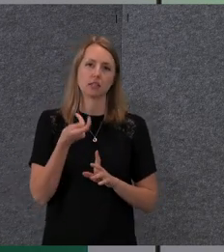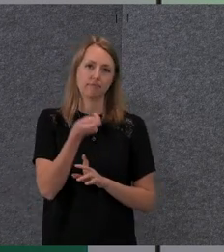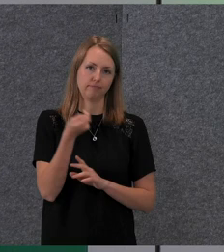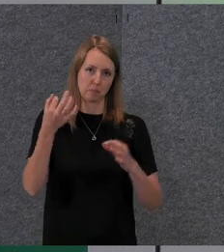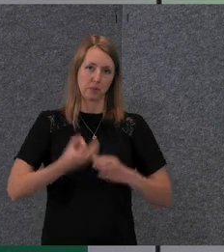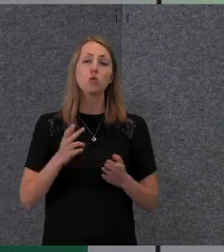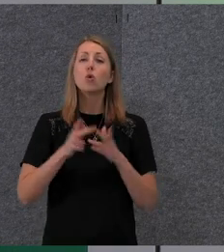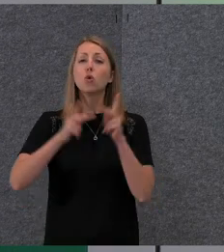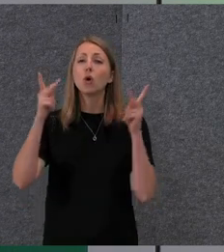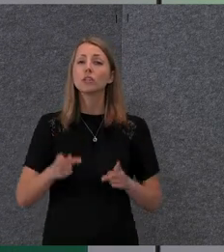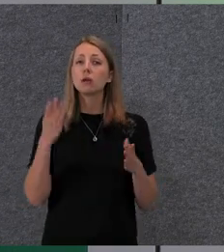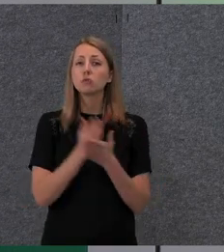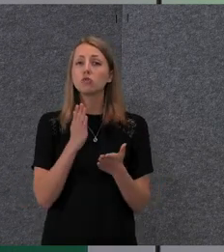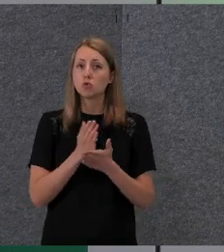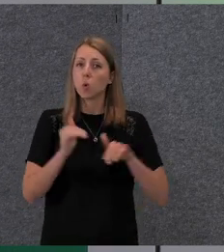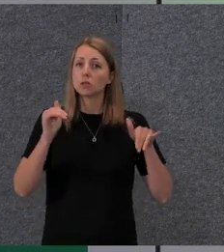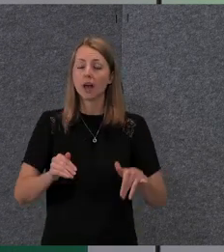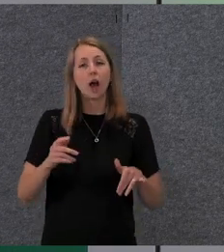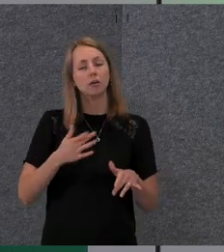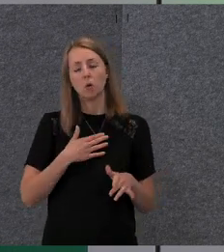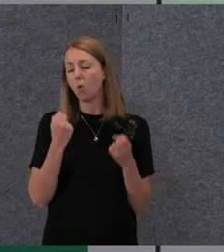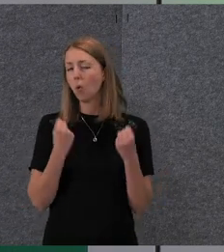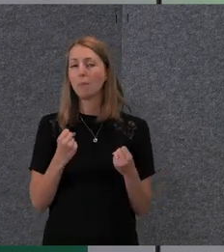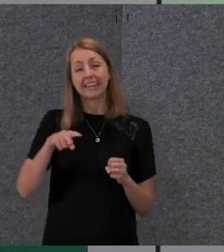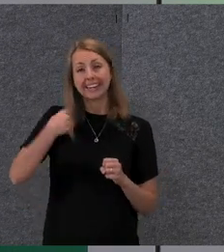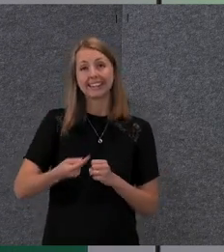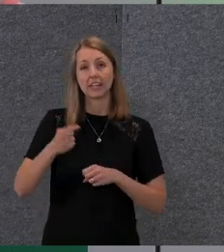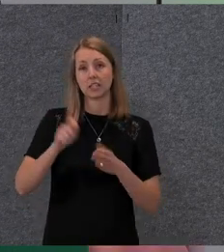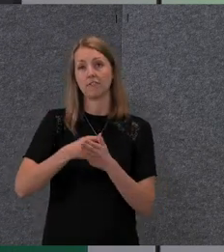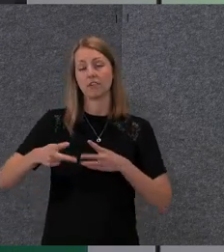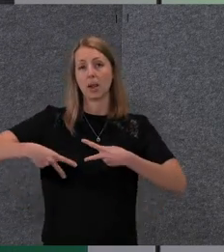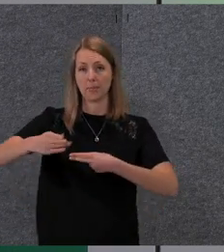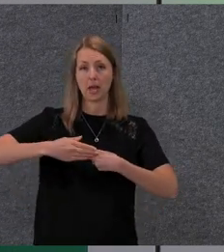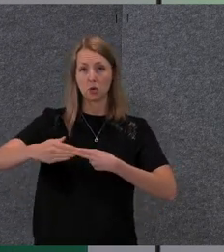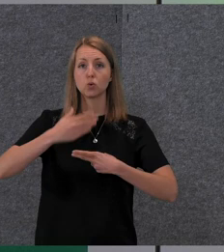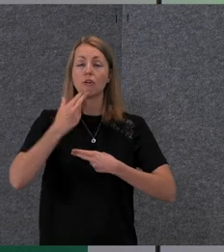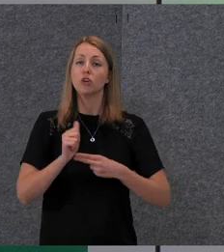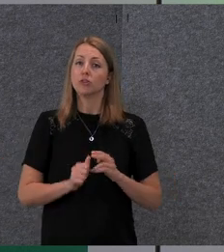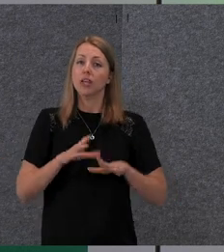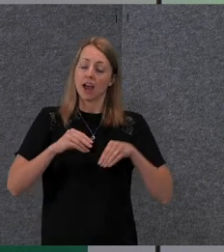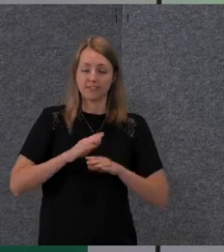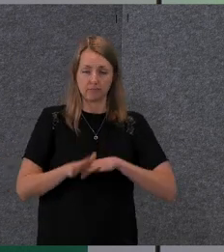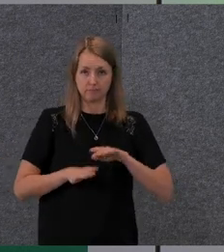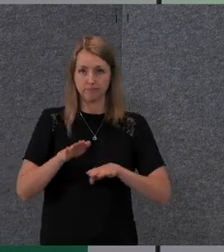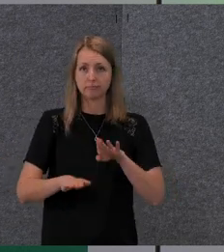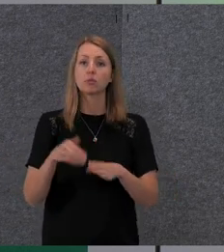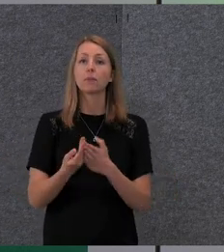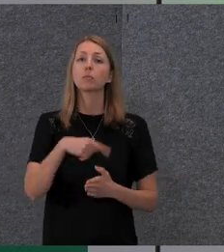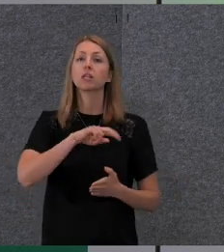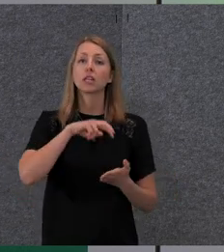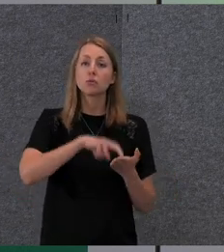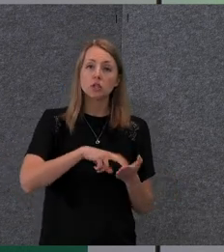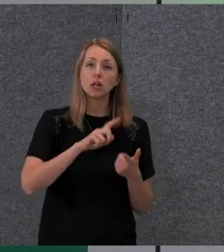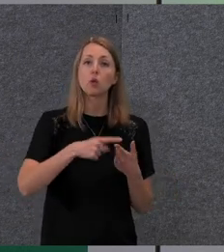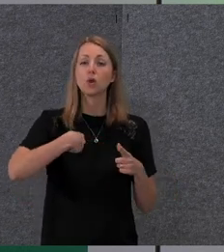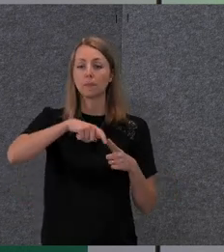Vorarbeit steht. Ich will unbedingt in der nächsten Wahlperiode die ersten Schritte gehen, zum Beispiel Selbstständige